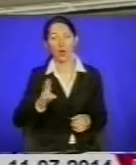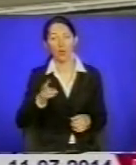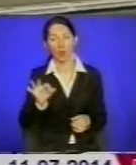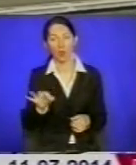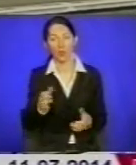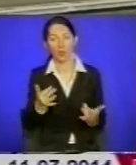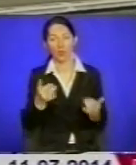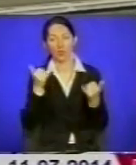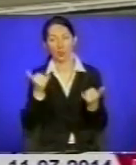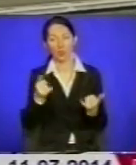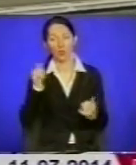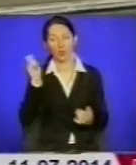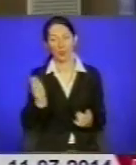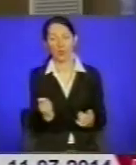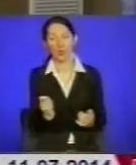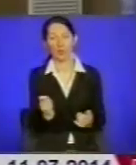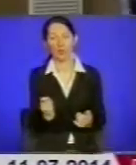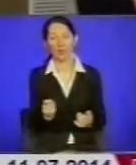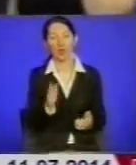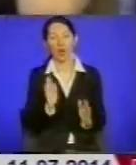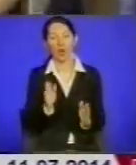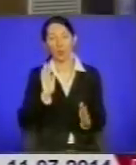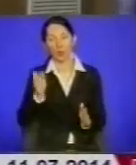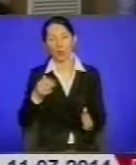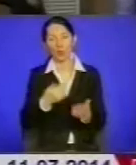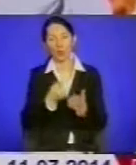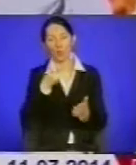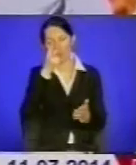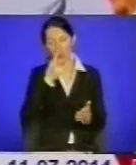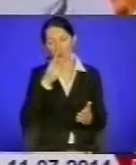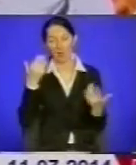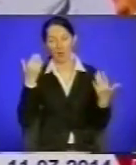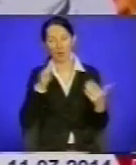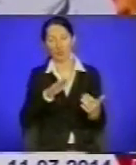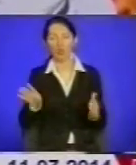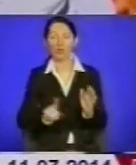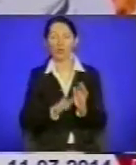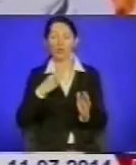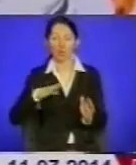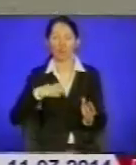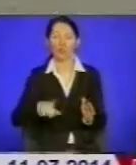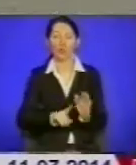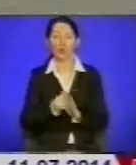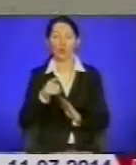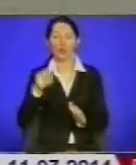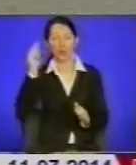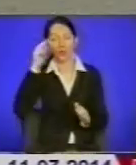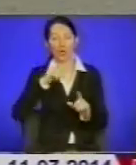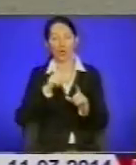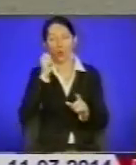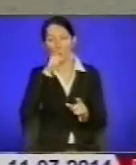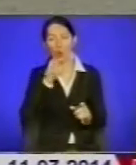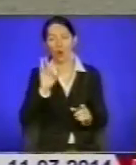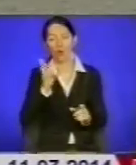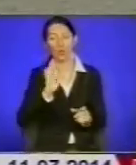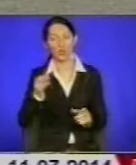І зараз сюди приїхала. Хоч попереду майже 2 місяці канікул, вони в очікуванні початку нового навчального року. В Ніколаї буду вчитися, в